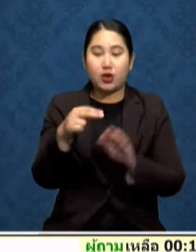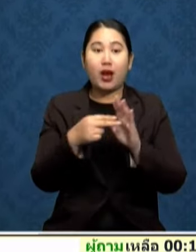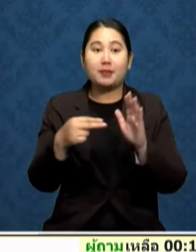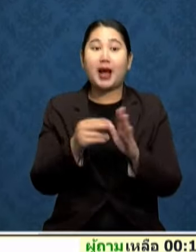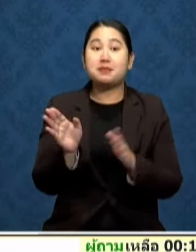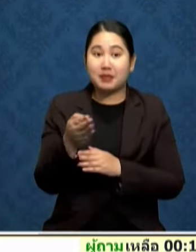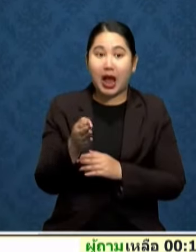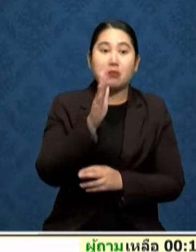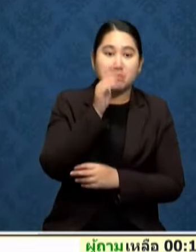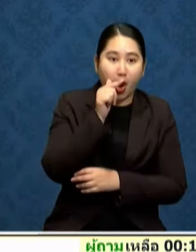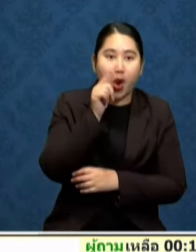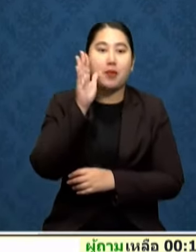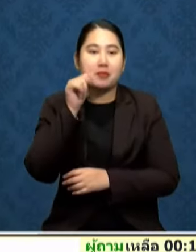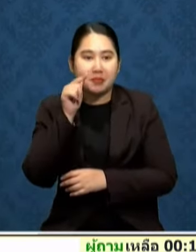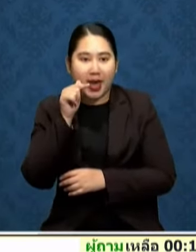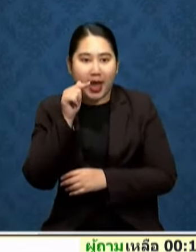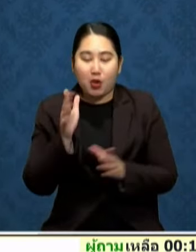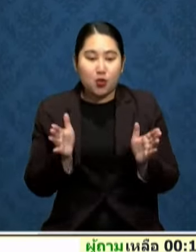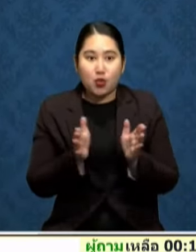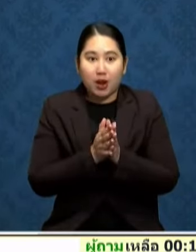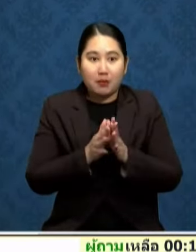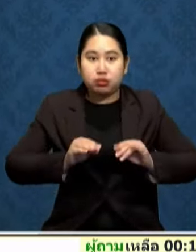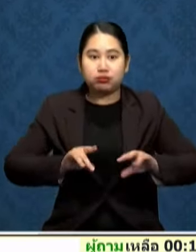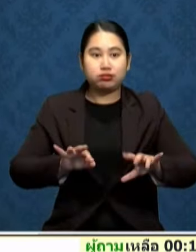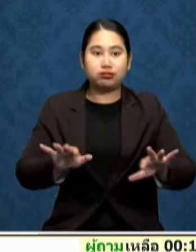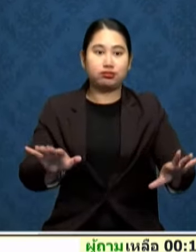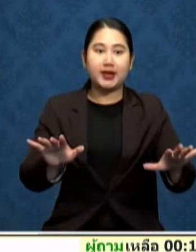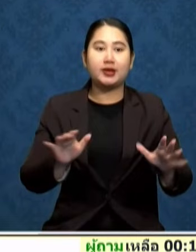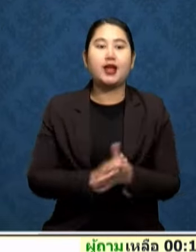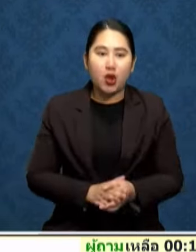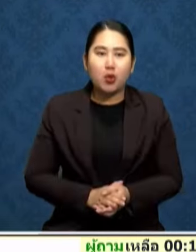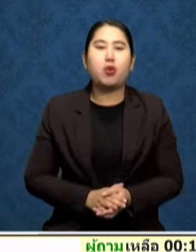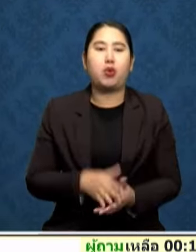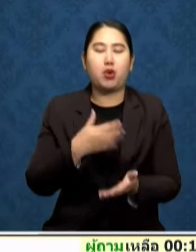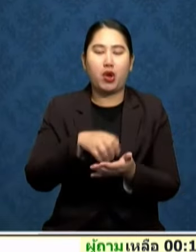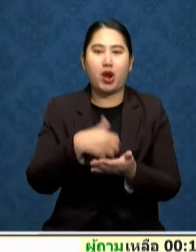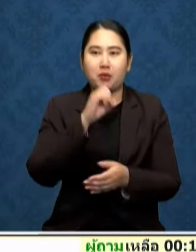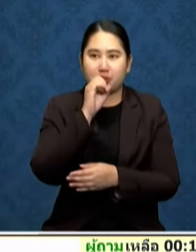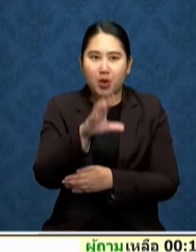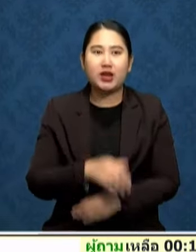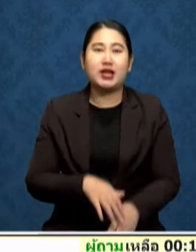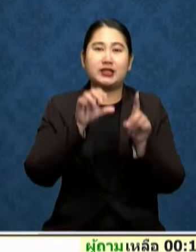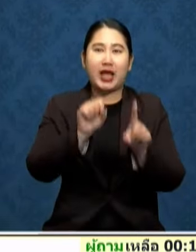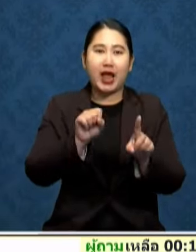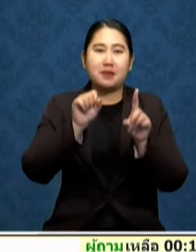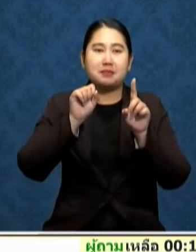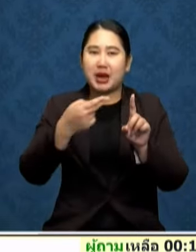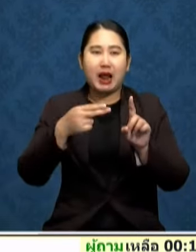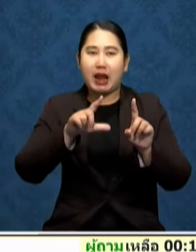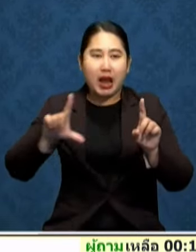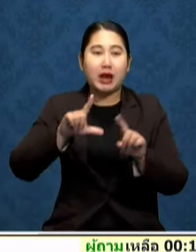แม่เดียวกันนี่คือการพิสูจน์ปลายทางว่าไอ้ที่มันระบาดเป็นหมื่นแสนล้านตัวทั่วประเทศณ